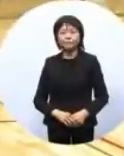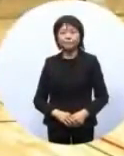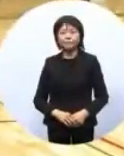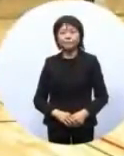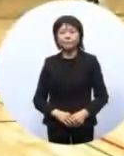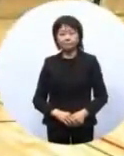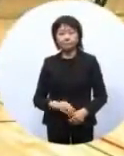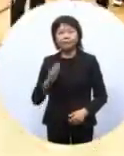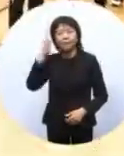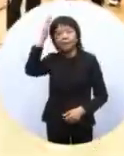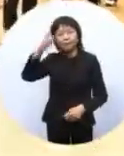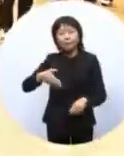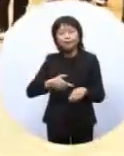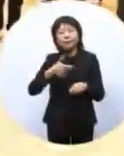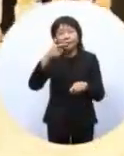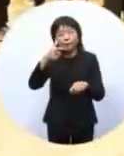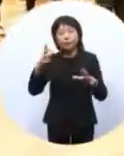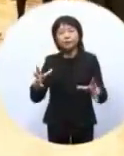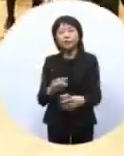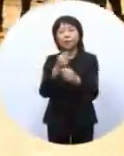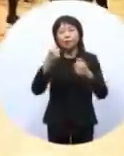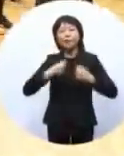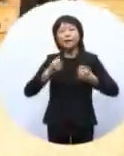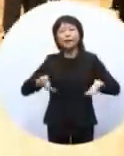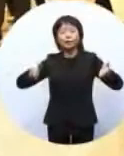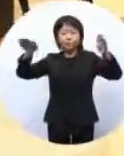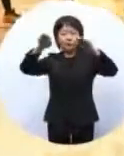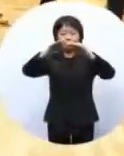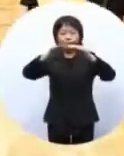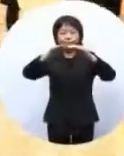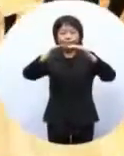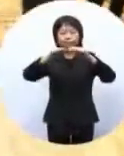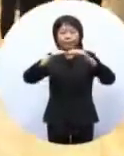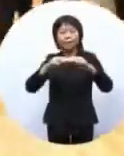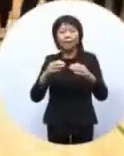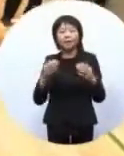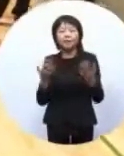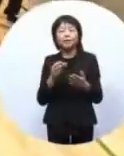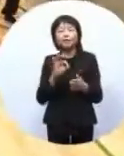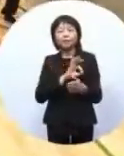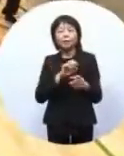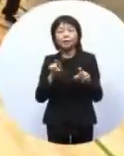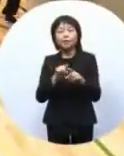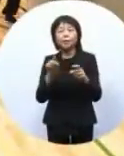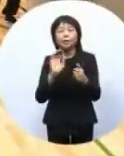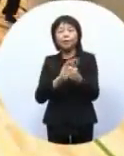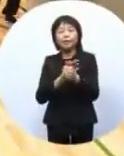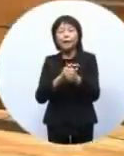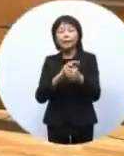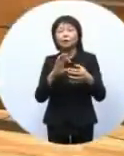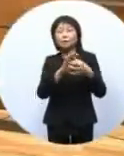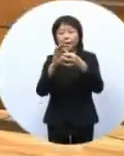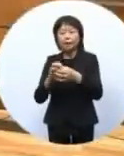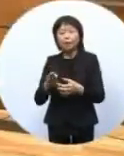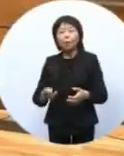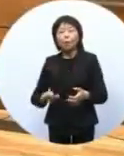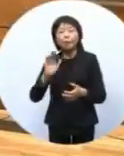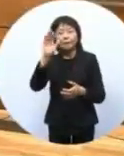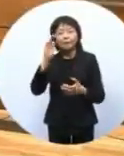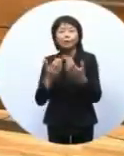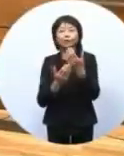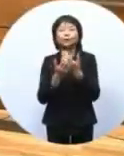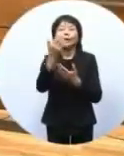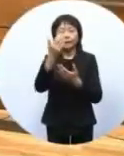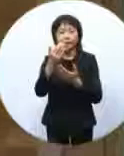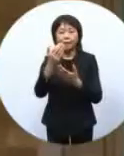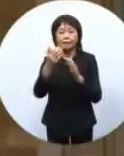夕方6時総合体育館、この日は職員共済組合のバスケットの大会の日。